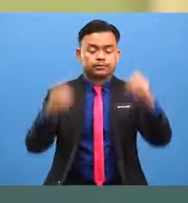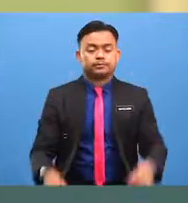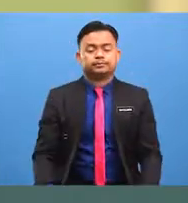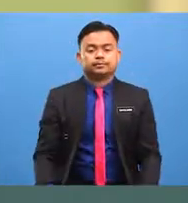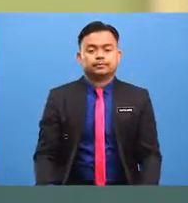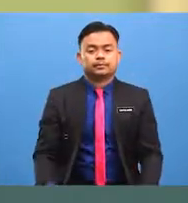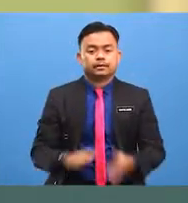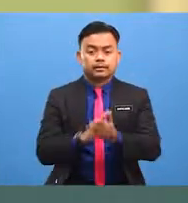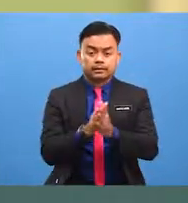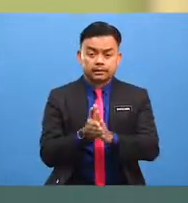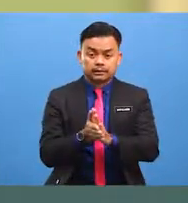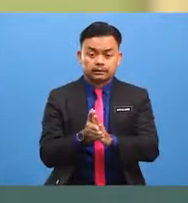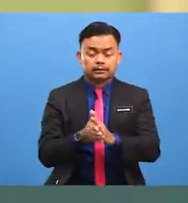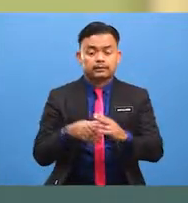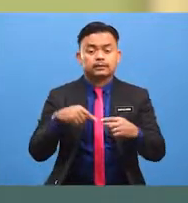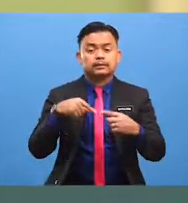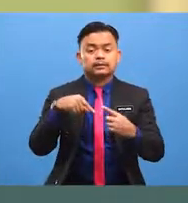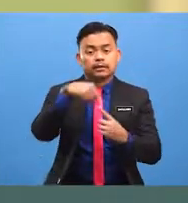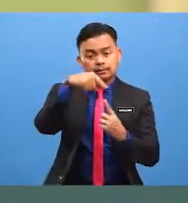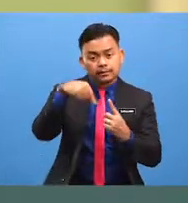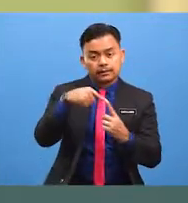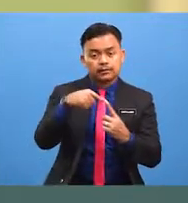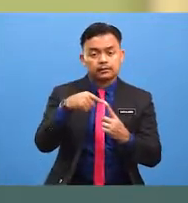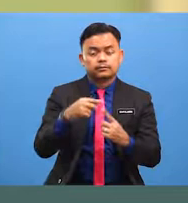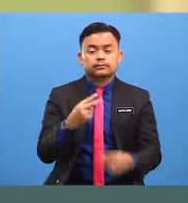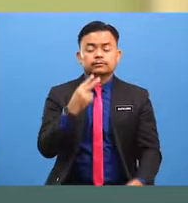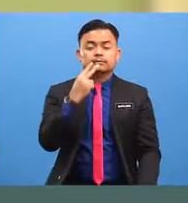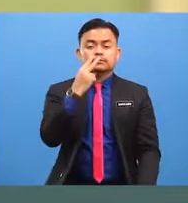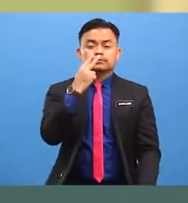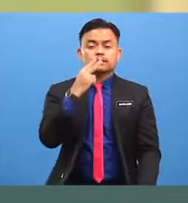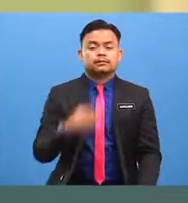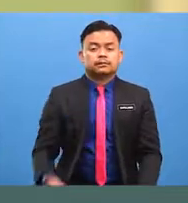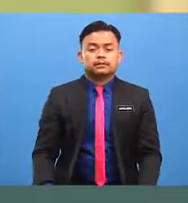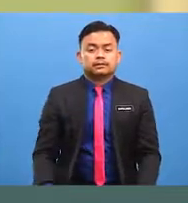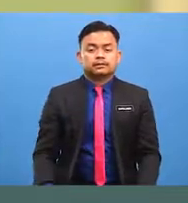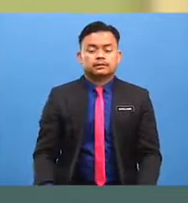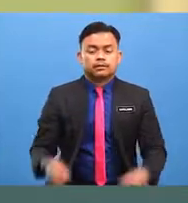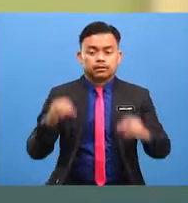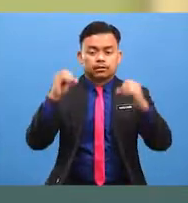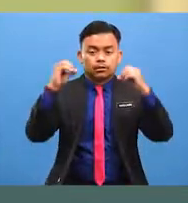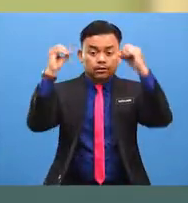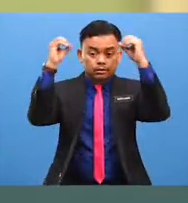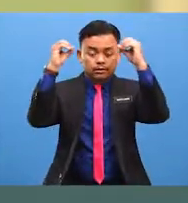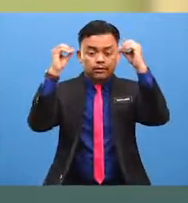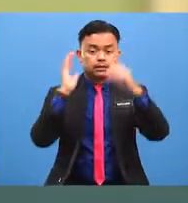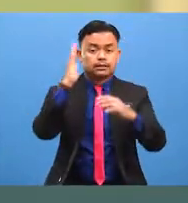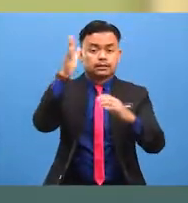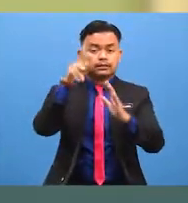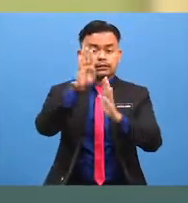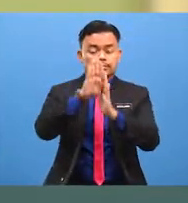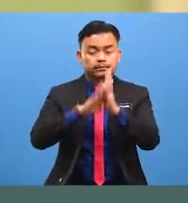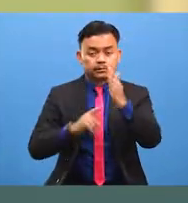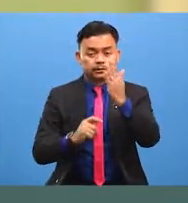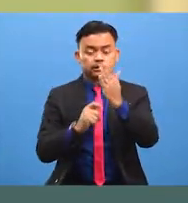Jadi, apabila kita menarik nafas, kandungan oksigen akan bertambah tinggi